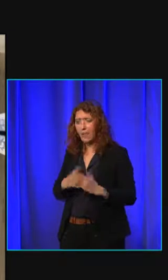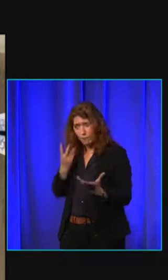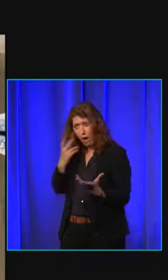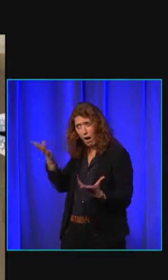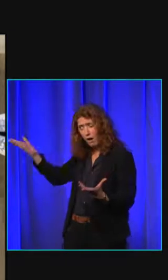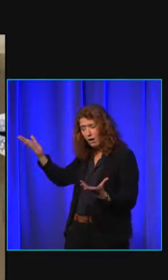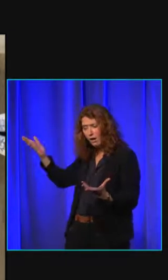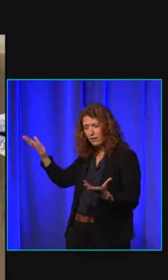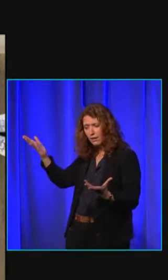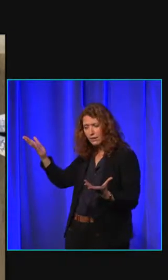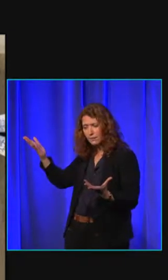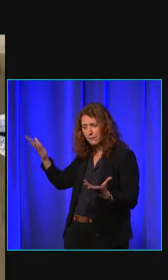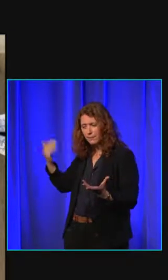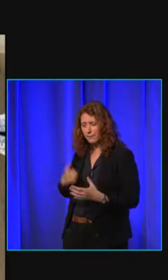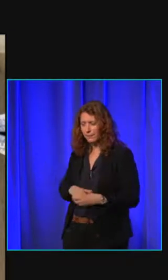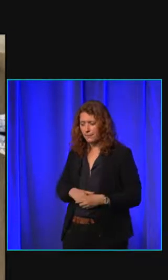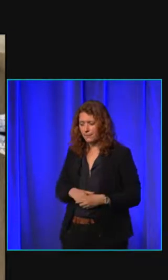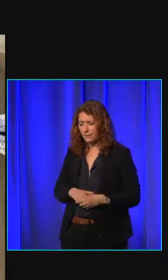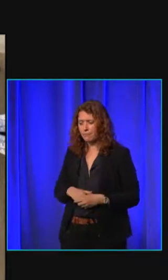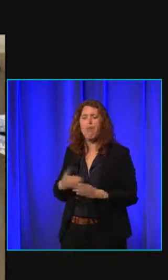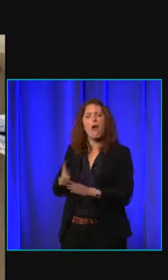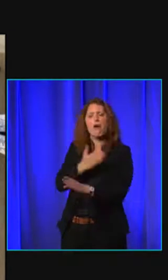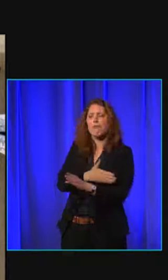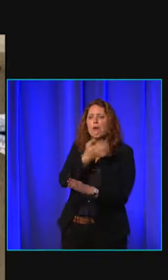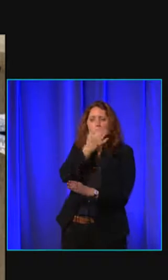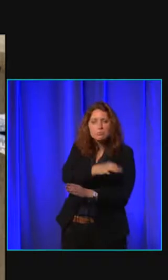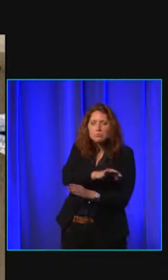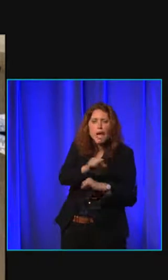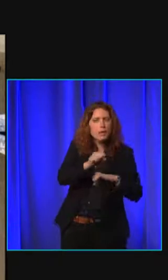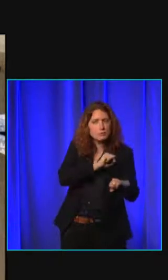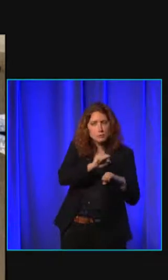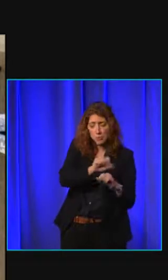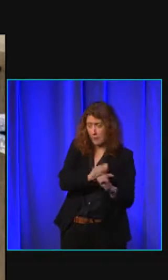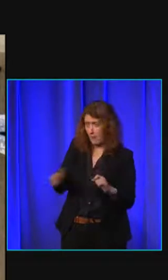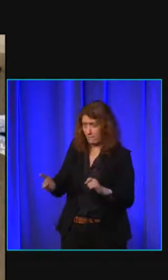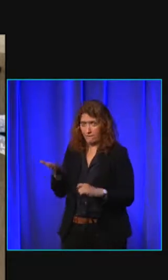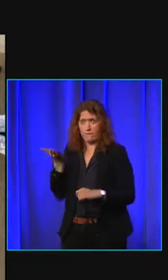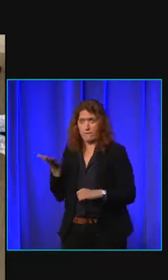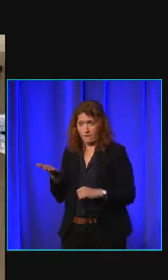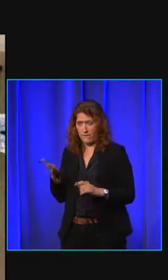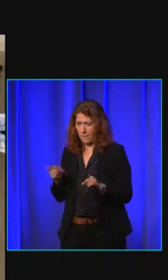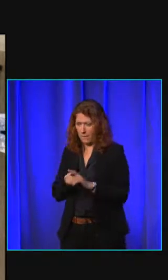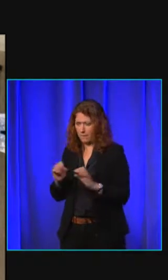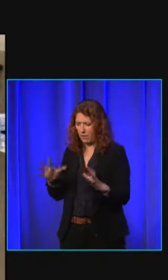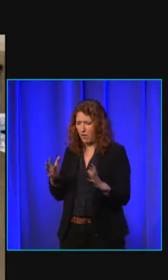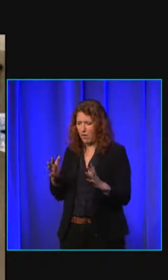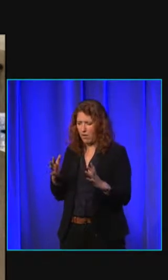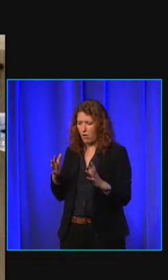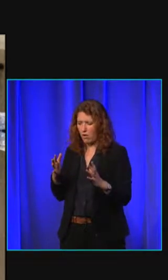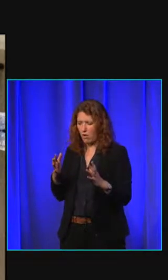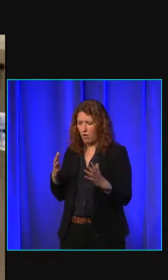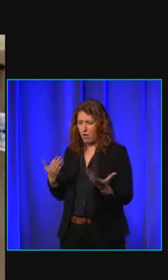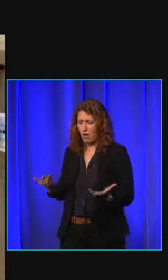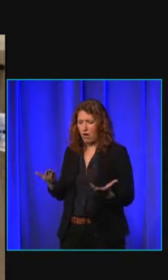donc là... elle a verbalisé son action et en la verbalisant, ensuite, elle